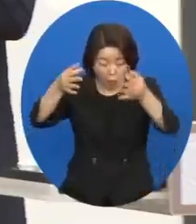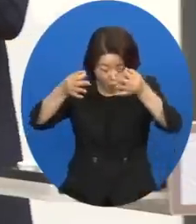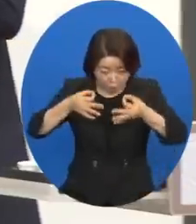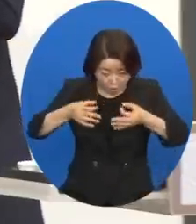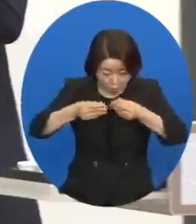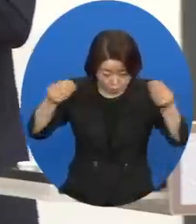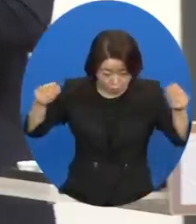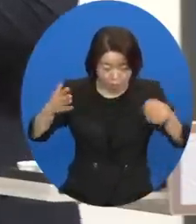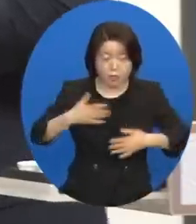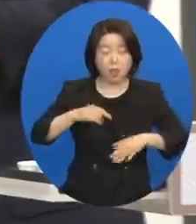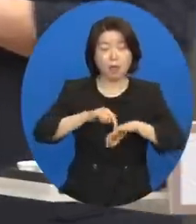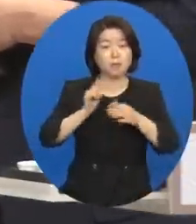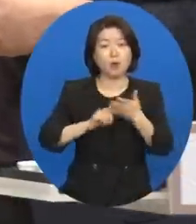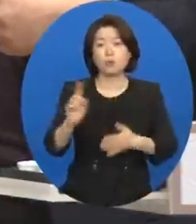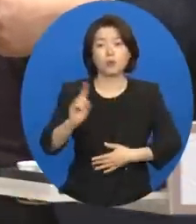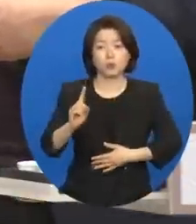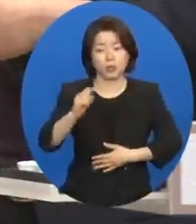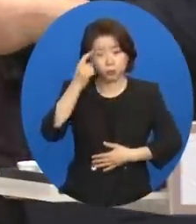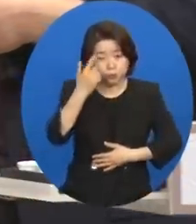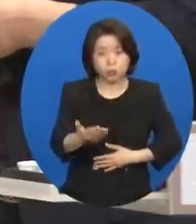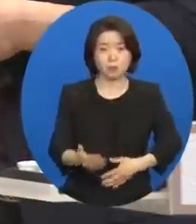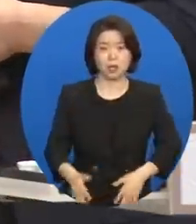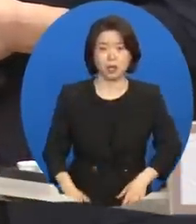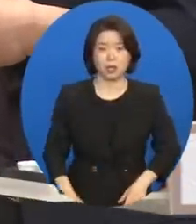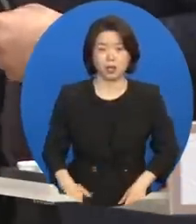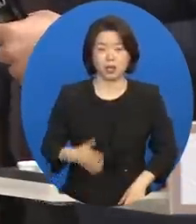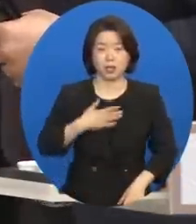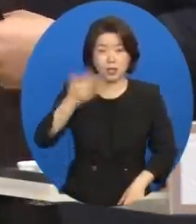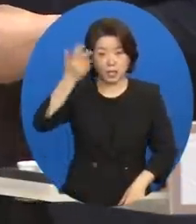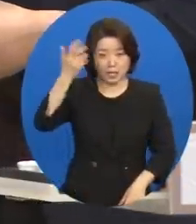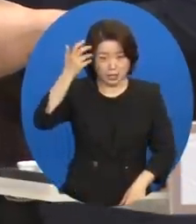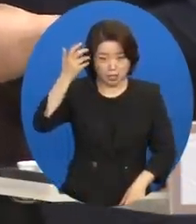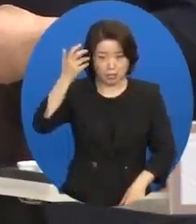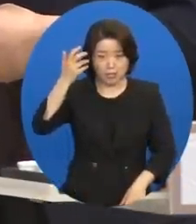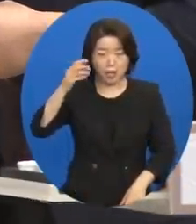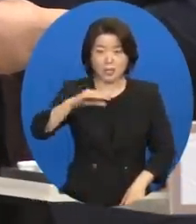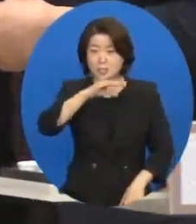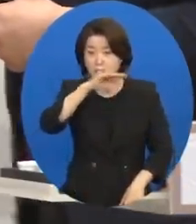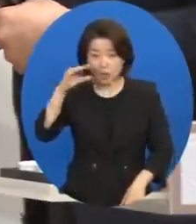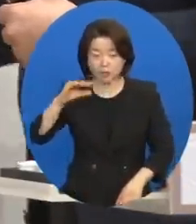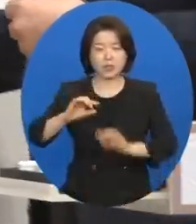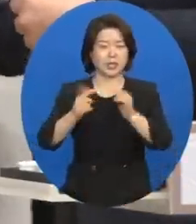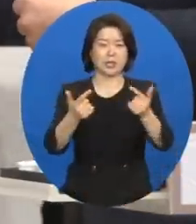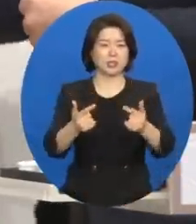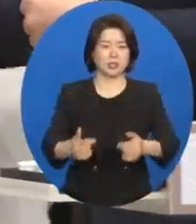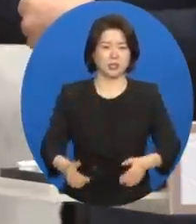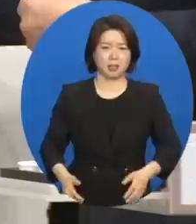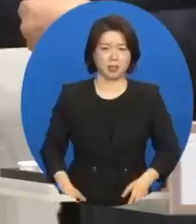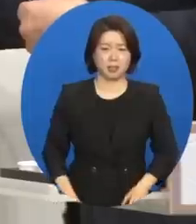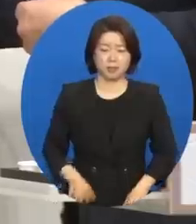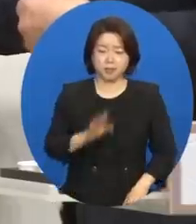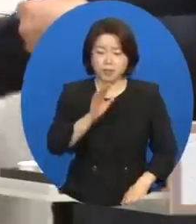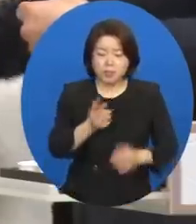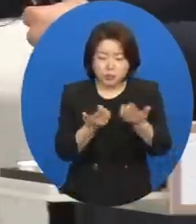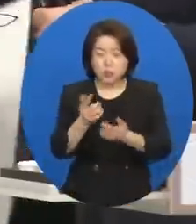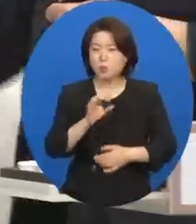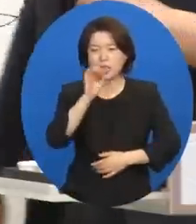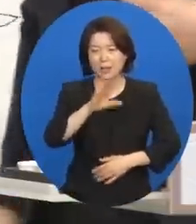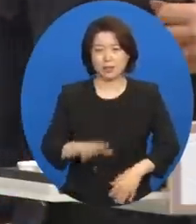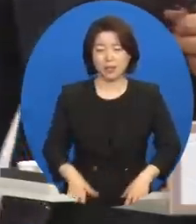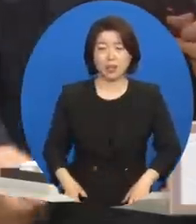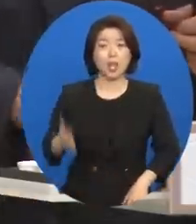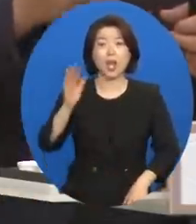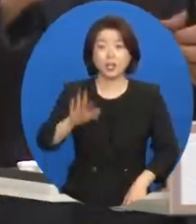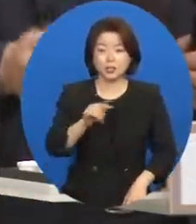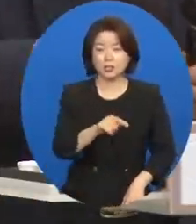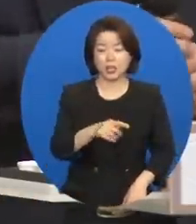마음은 그럼 어떠냐? 하고 물어봤더니 내 영적 실상이 정상이 아니야. 통제도 안 되고. 그런데